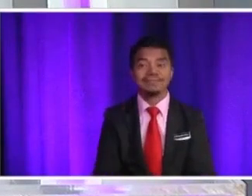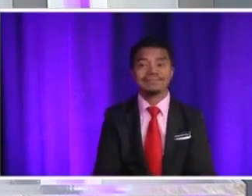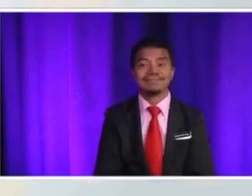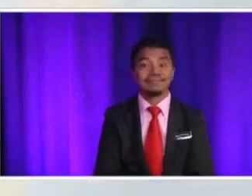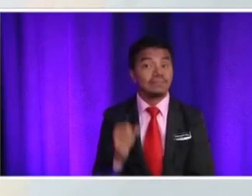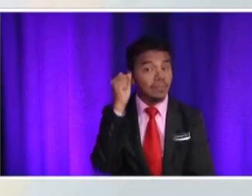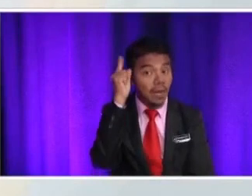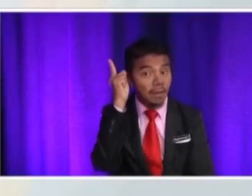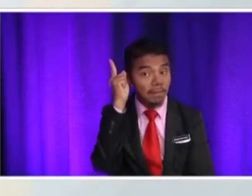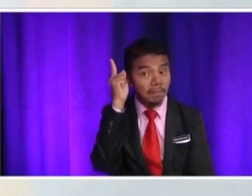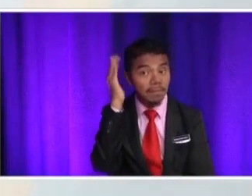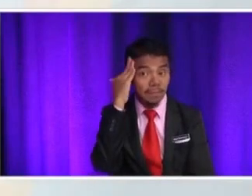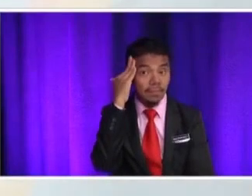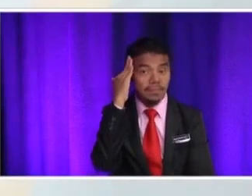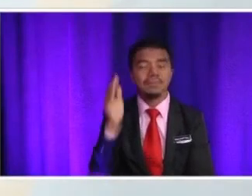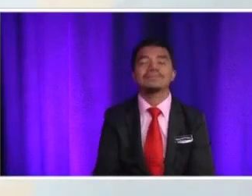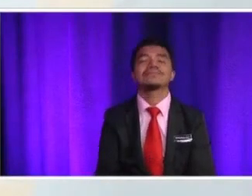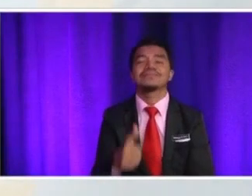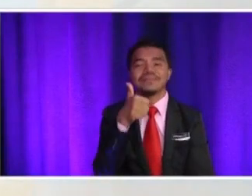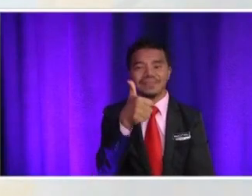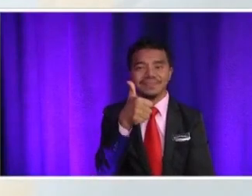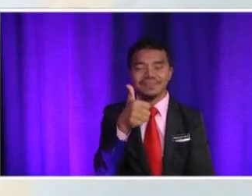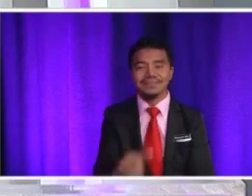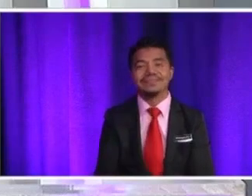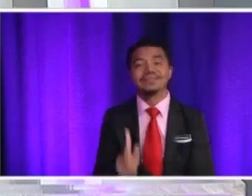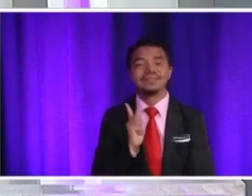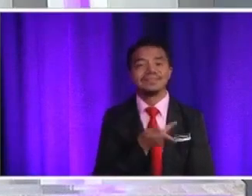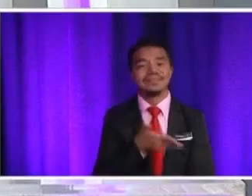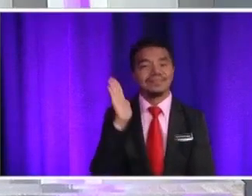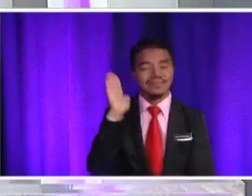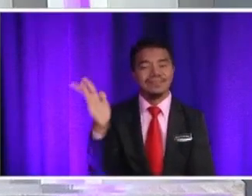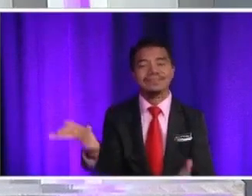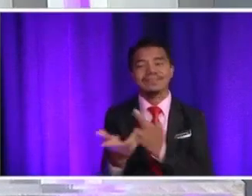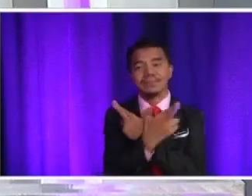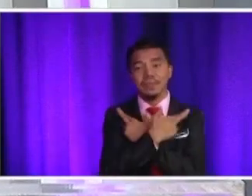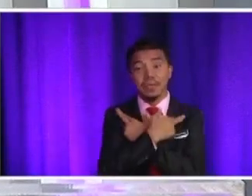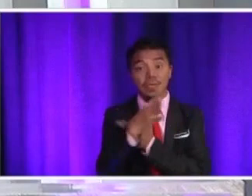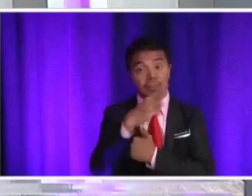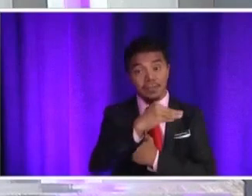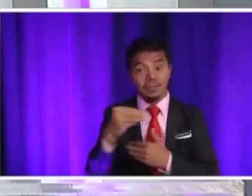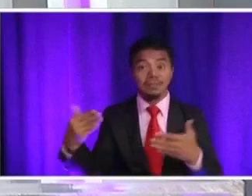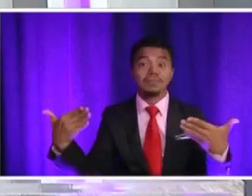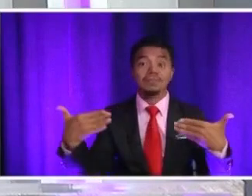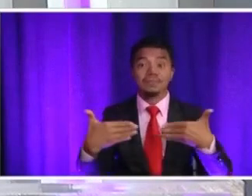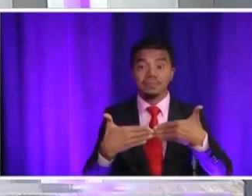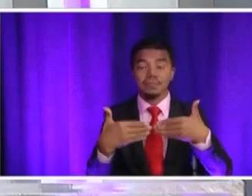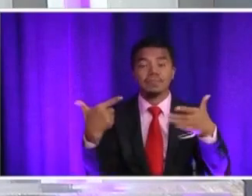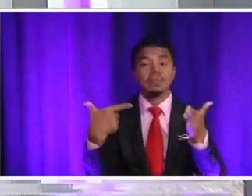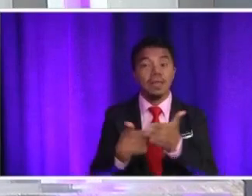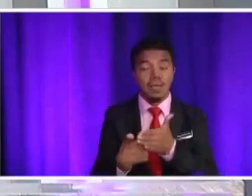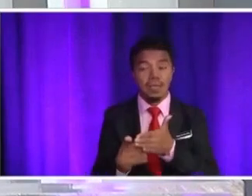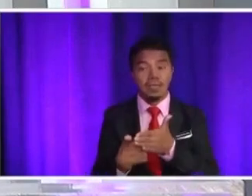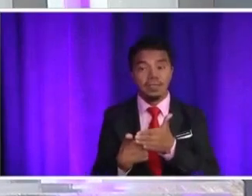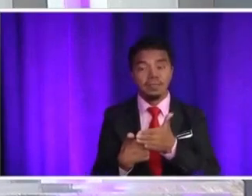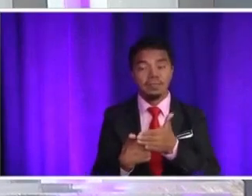ke? Faham ke? Bagus. Kalau faham, kita akan berhenti berada seketika. Kerana selepas ini, mereka yang berada di rumah, Cikgu Eliza akan